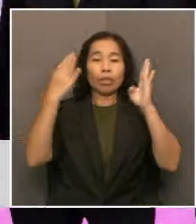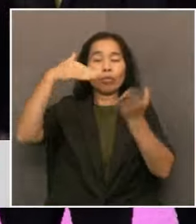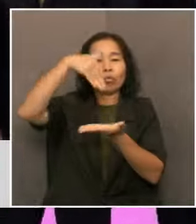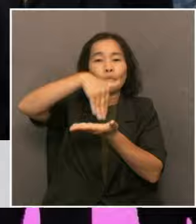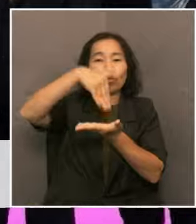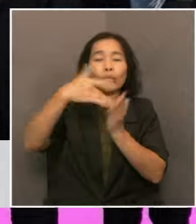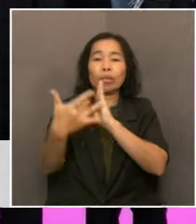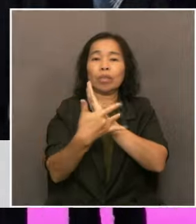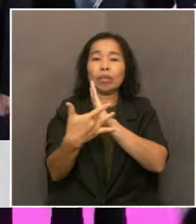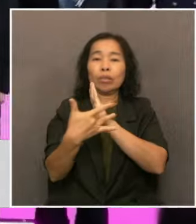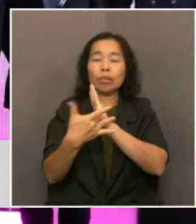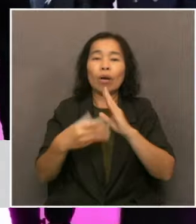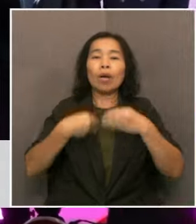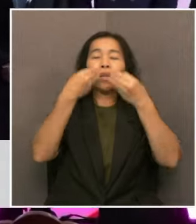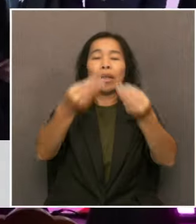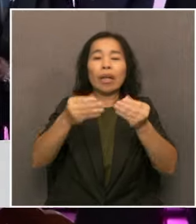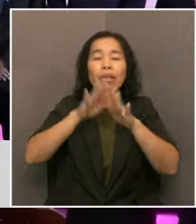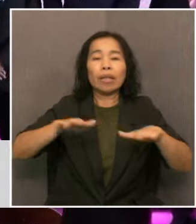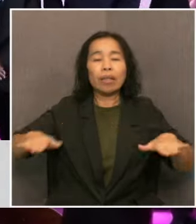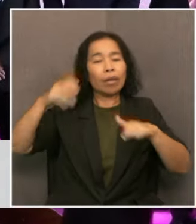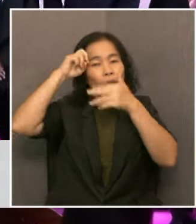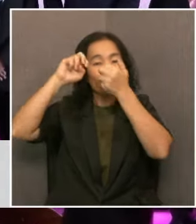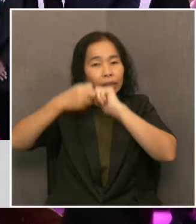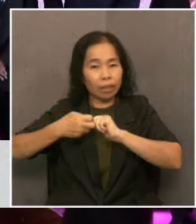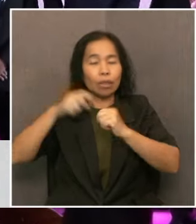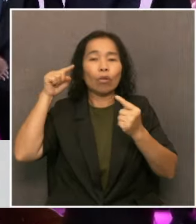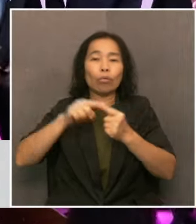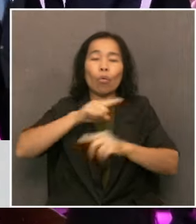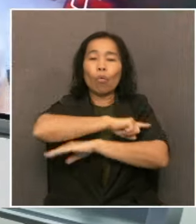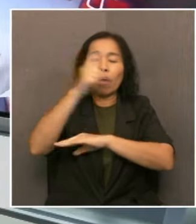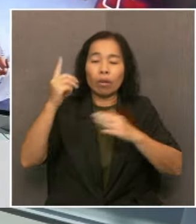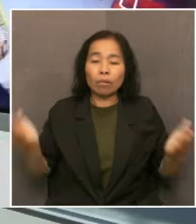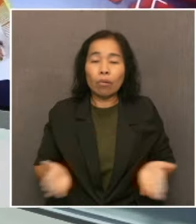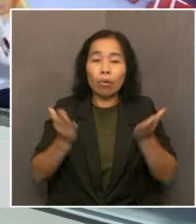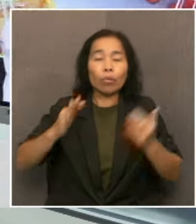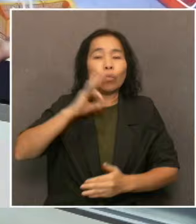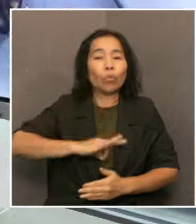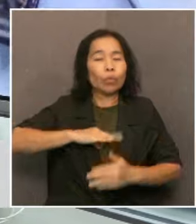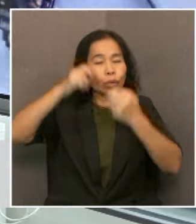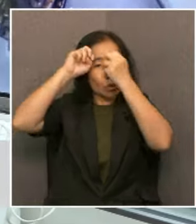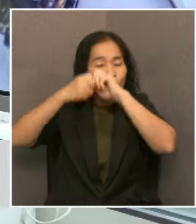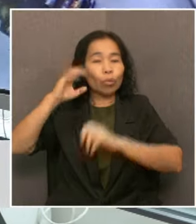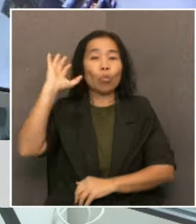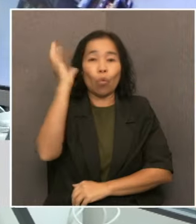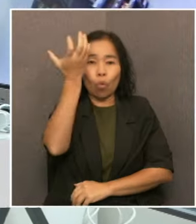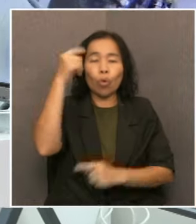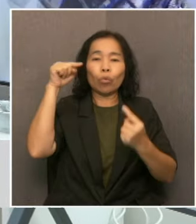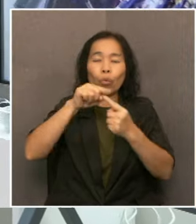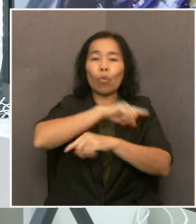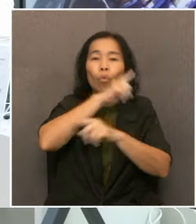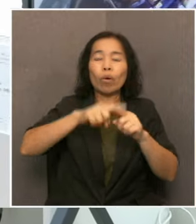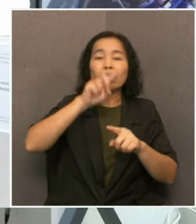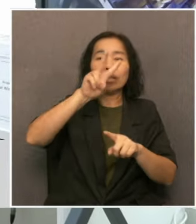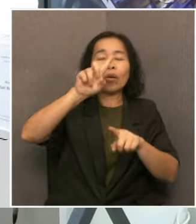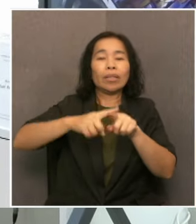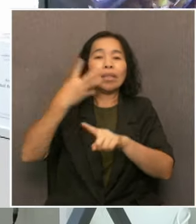ื่อบุคคลออร์ทิสติและครอบครัวเนื่องในวันโรนOURงตระหนักรู้ออรทิสติกโลก ซึ่ตรงกับวนที่สองเมศายนข